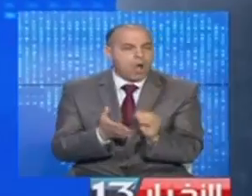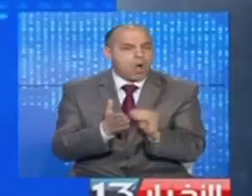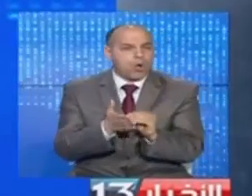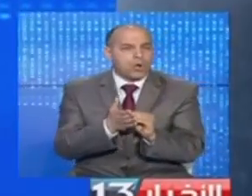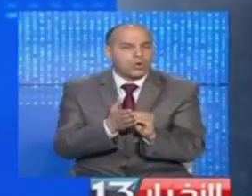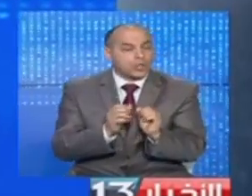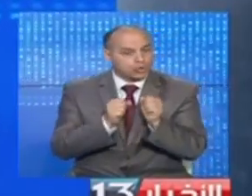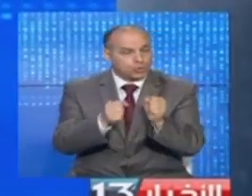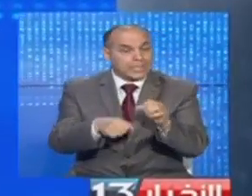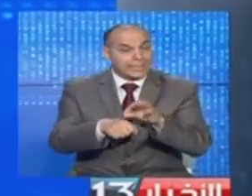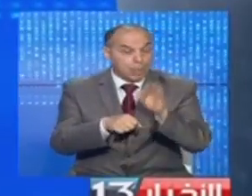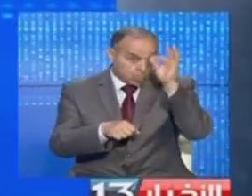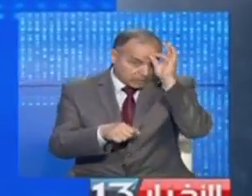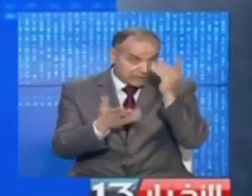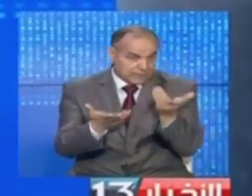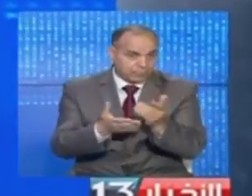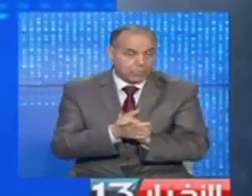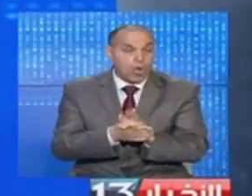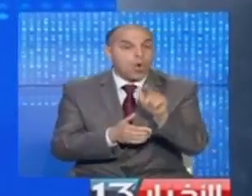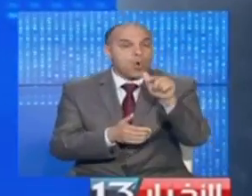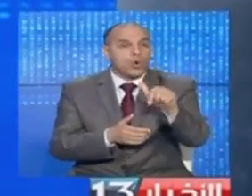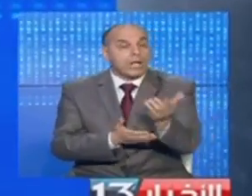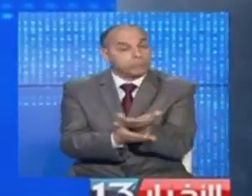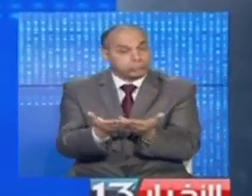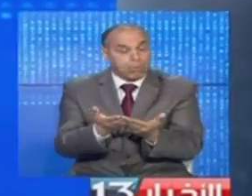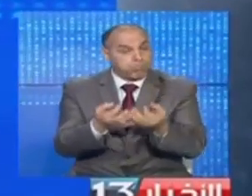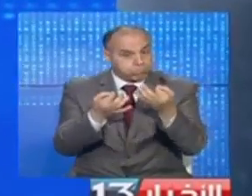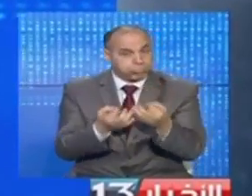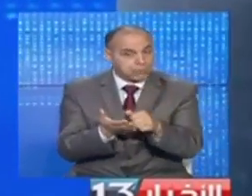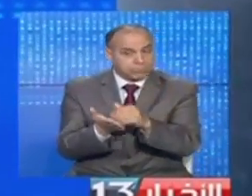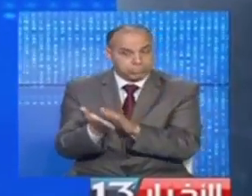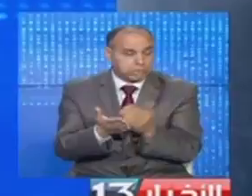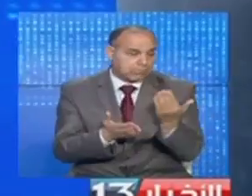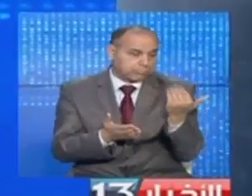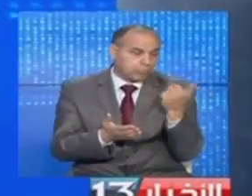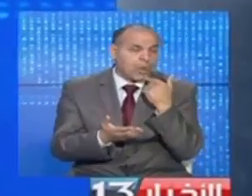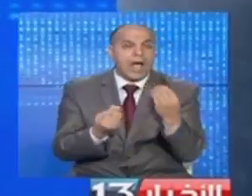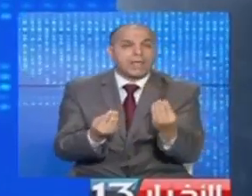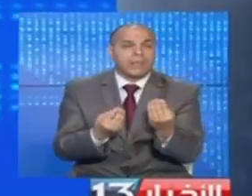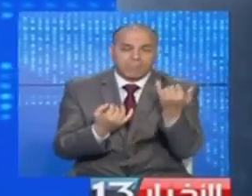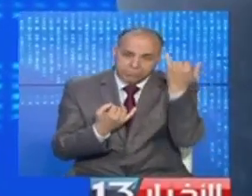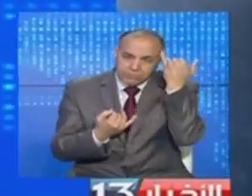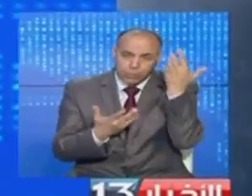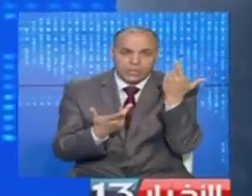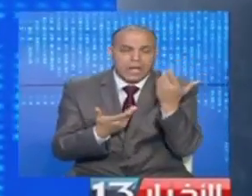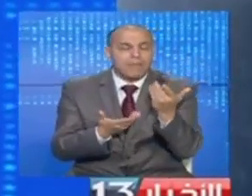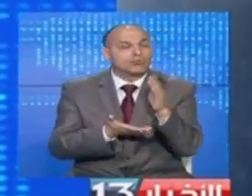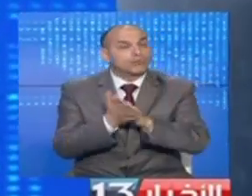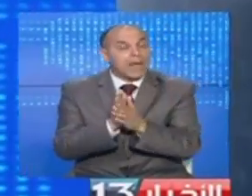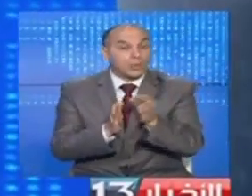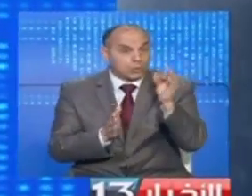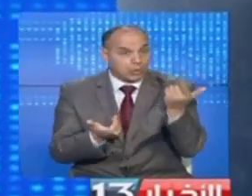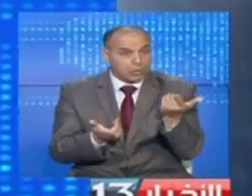إلى الجهود الطبية التونسية، هناك تعاون وثيق سجل في الأيام الأخيرة من مبادرات من المجتمع